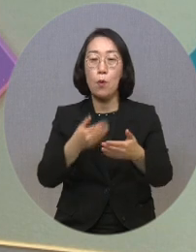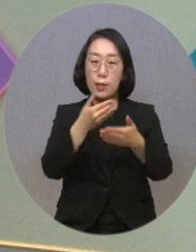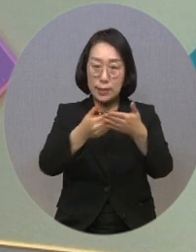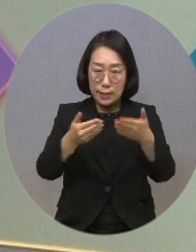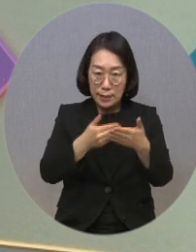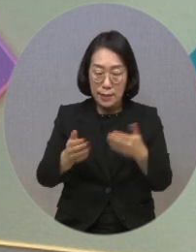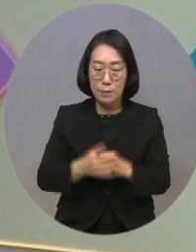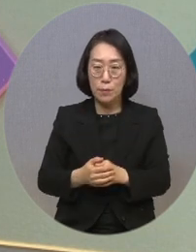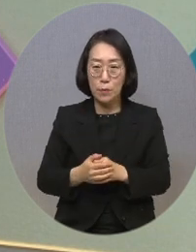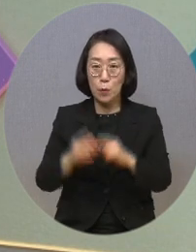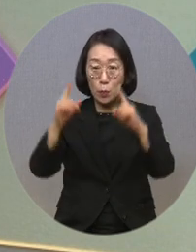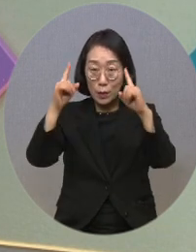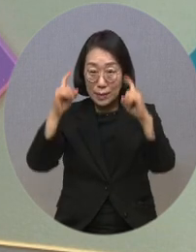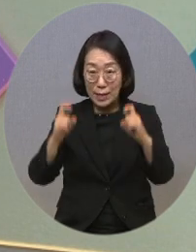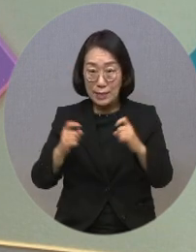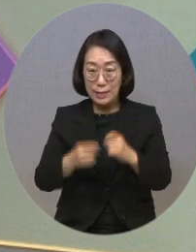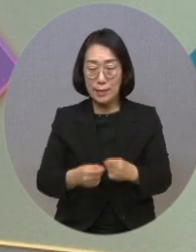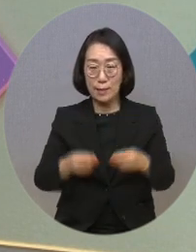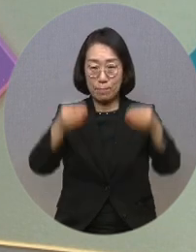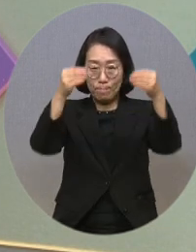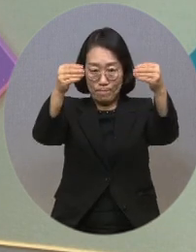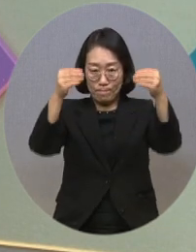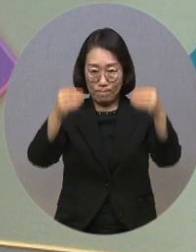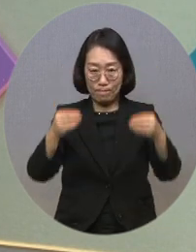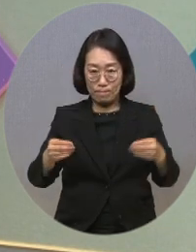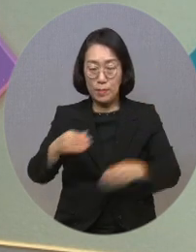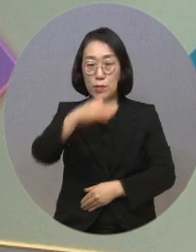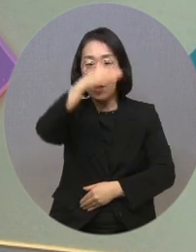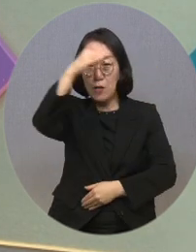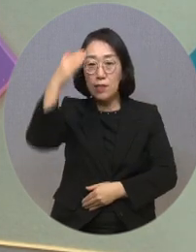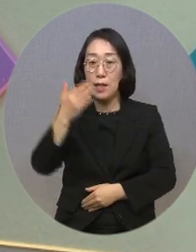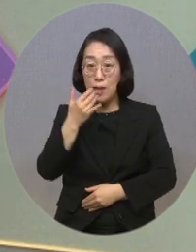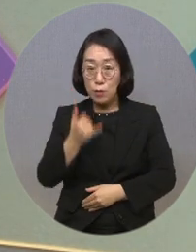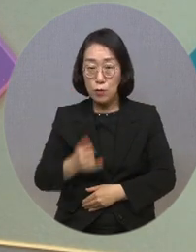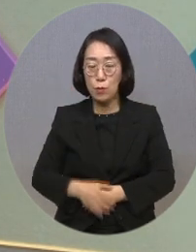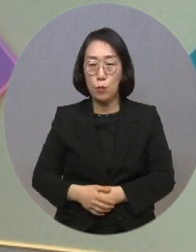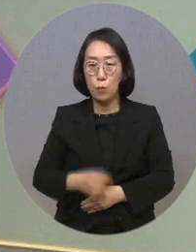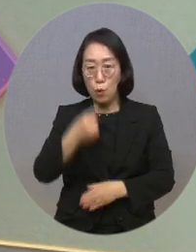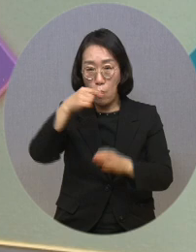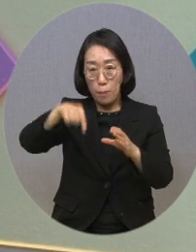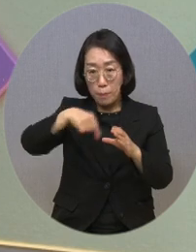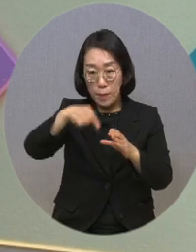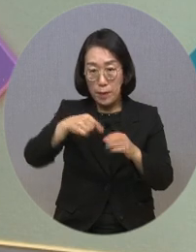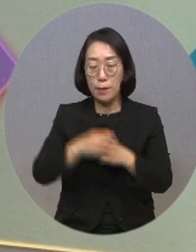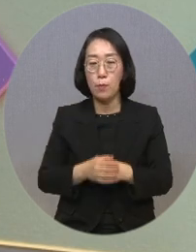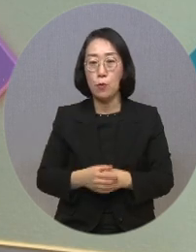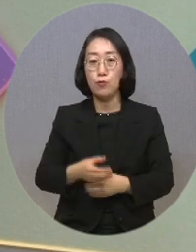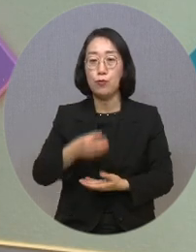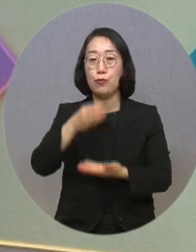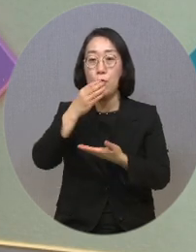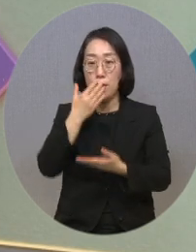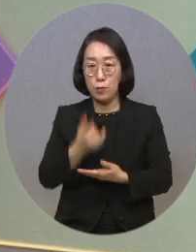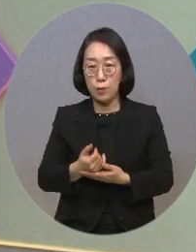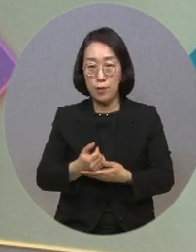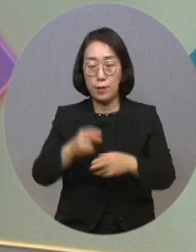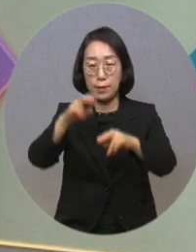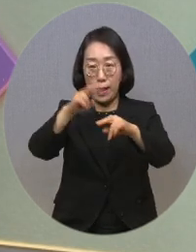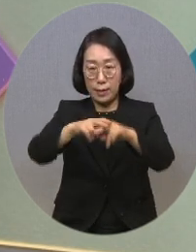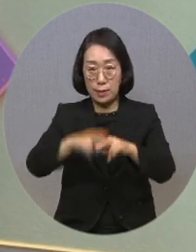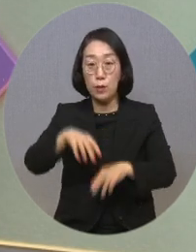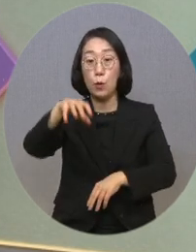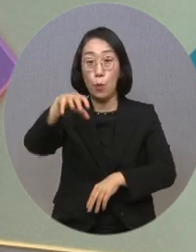것들을 전시할 수 있는 공간을 만들었고 간단한 티테이블도 이제 만들어놔서 시민들께서 언제든지